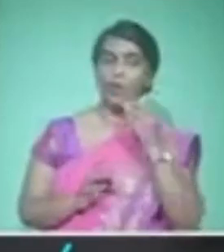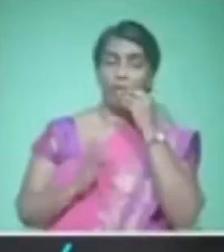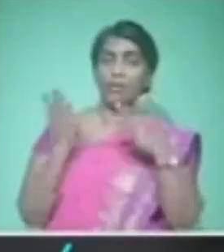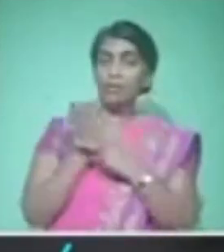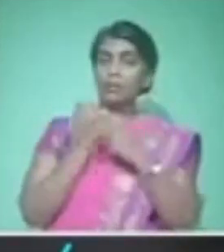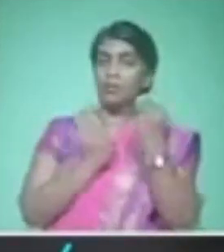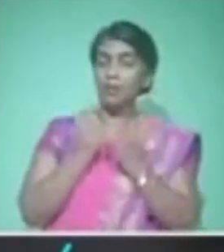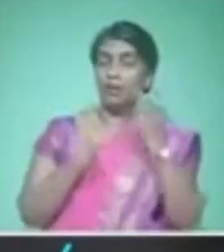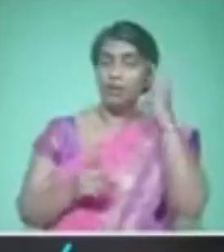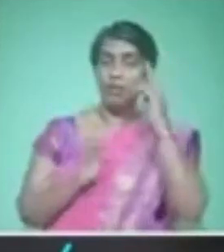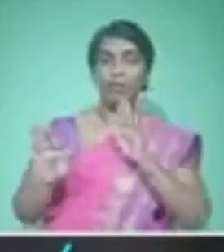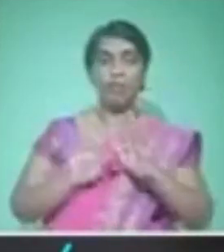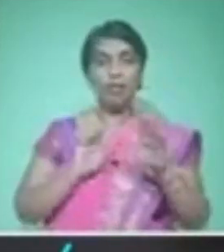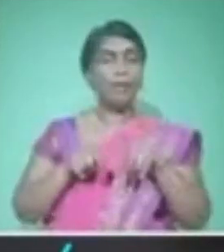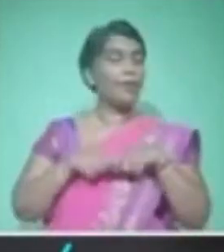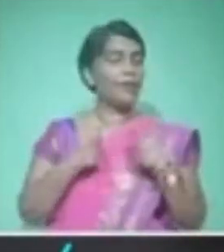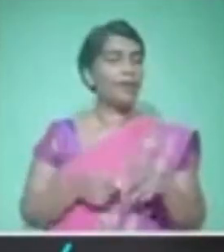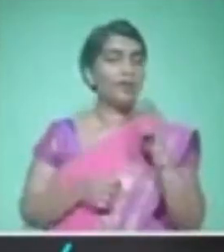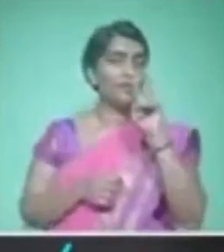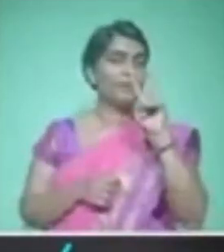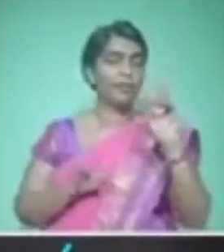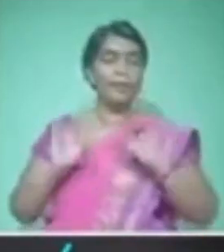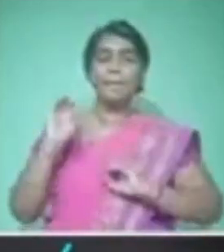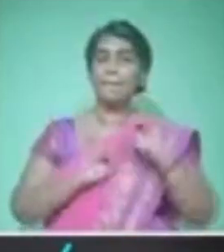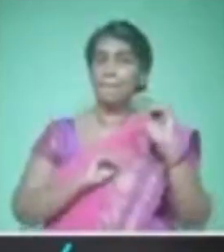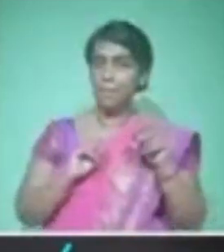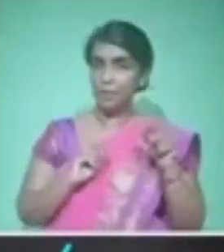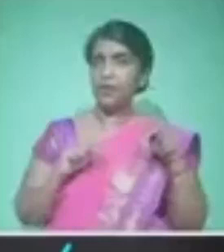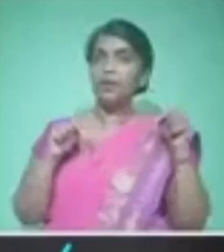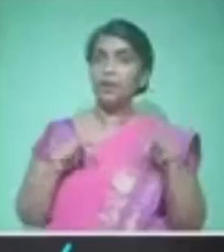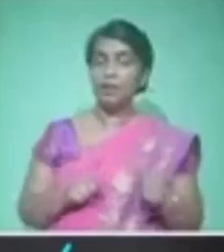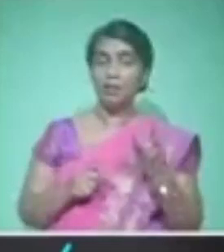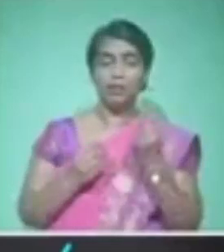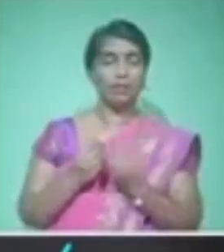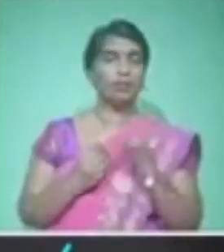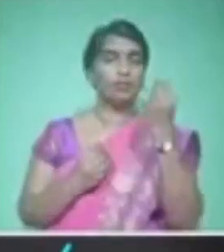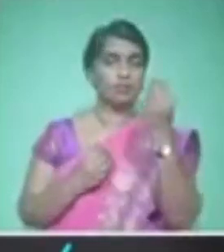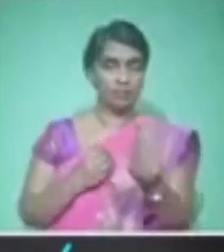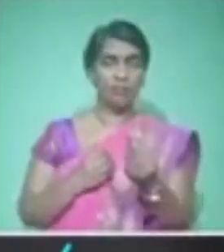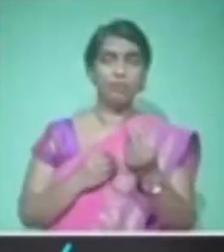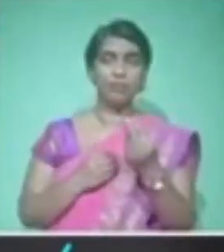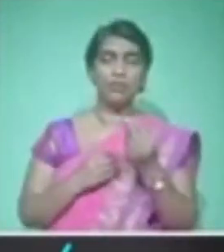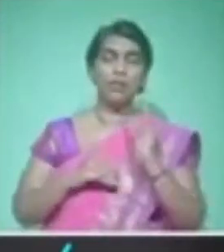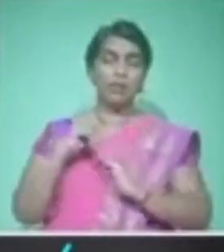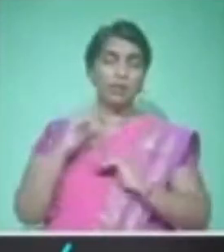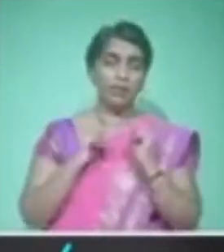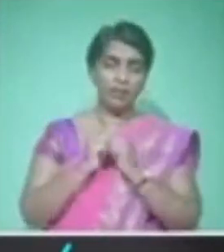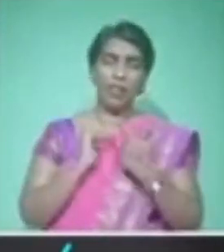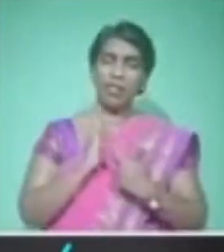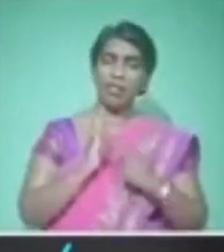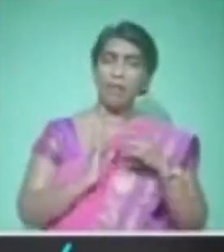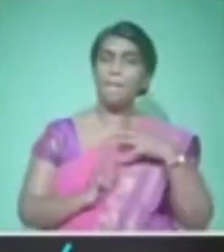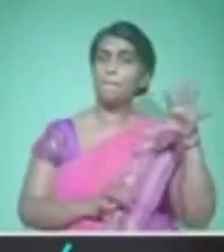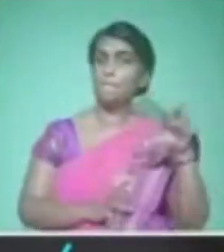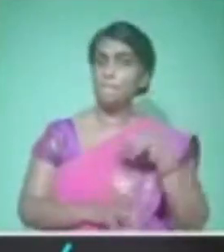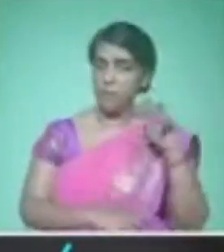සමෘද්ධියේ කලමනාකාරී වියදම 122යි. අද සල්ලි දෙන්න හරිද ක්‍රමවිධි තියෙනවා තාක්ෂණය පාවිච්චි